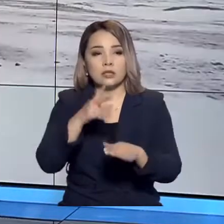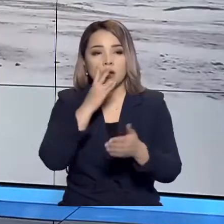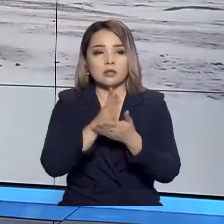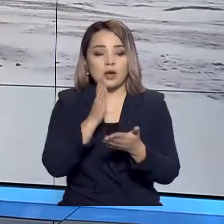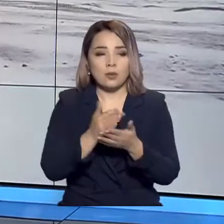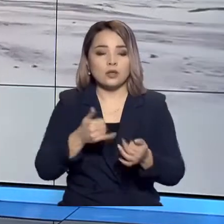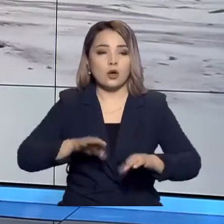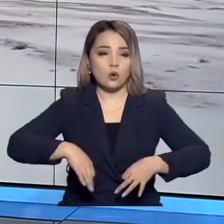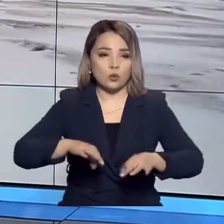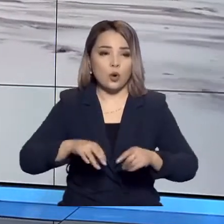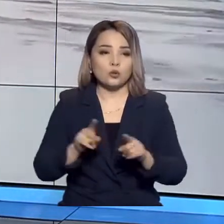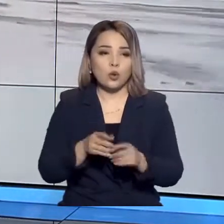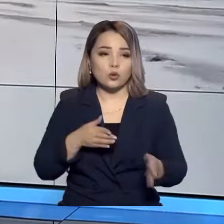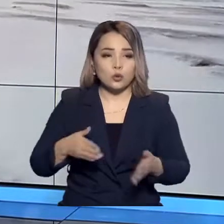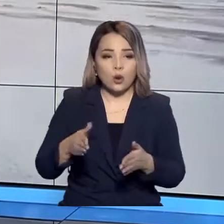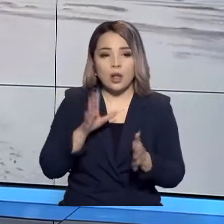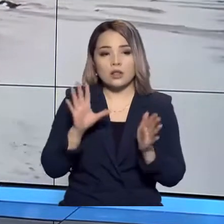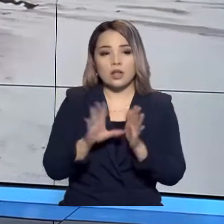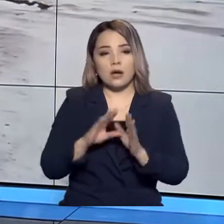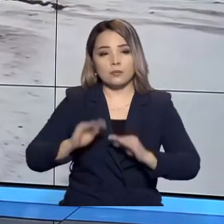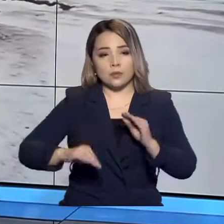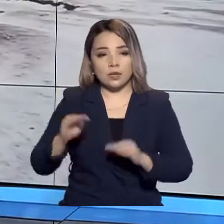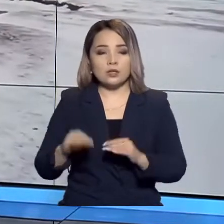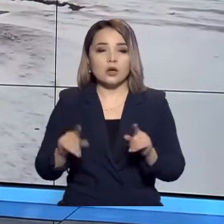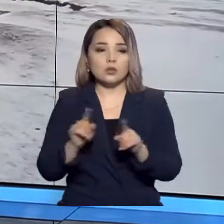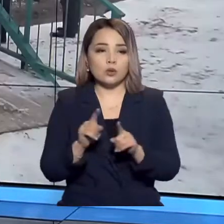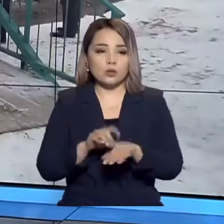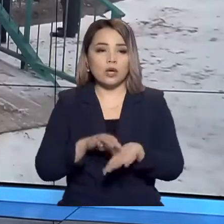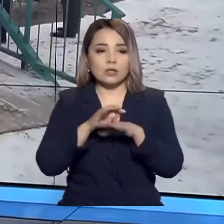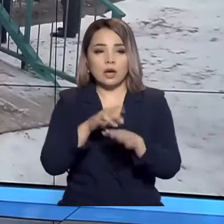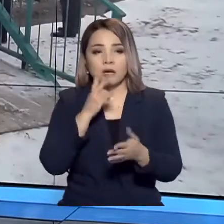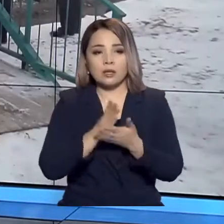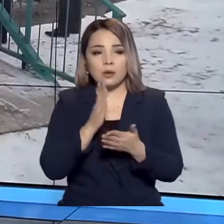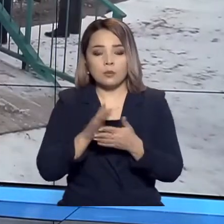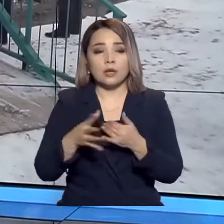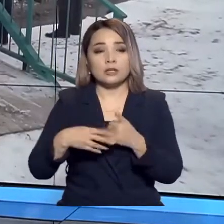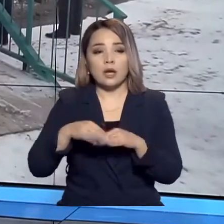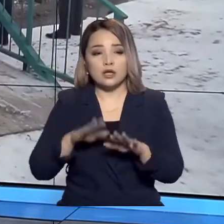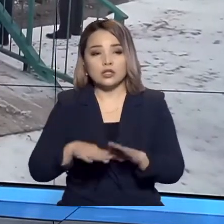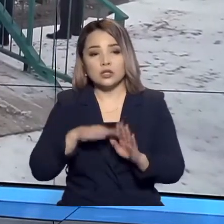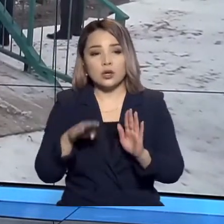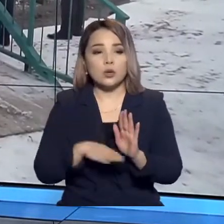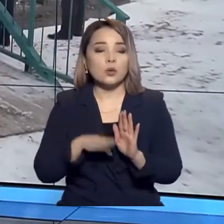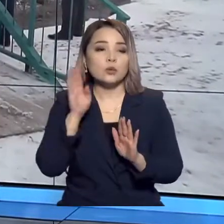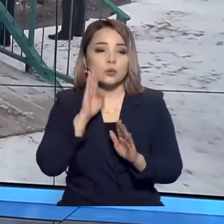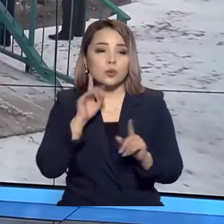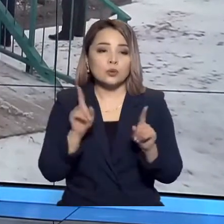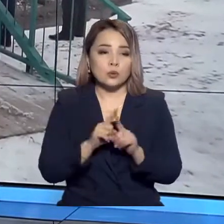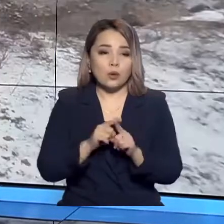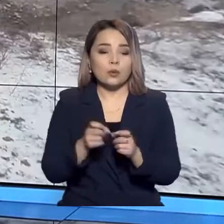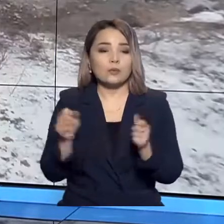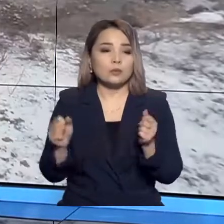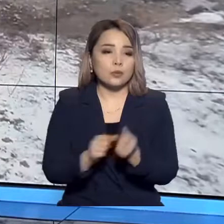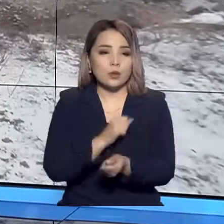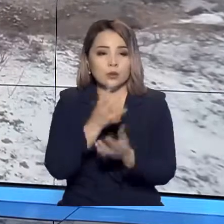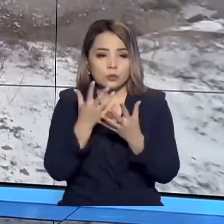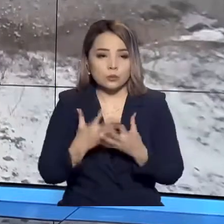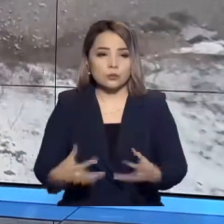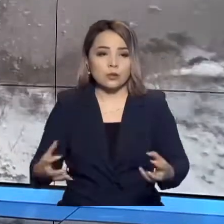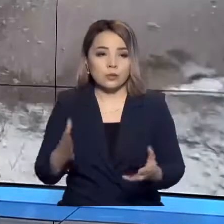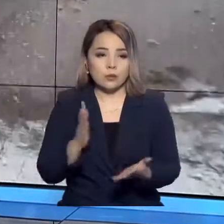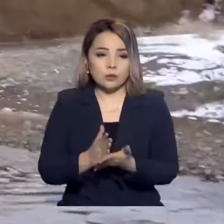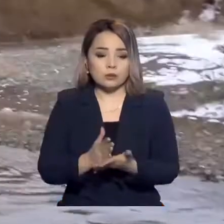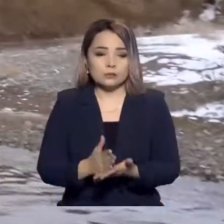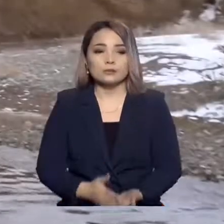маңыздағы автокөлік жолы мен электр бағаналарының іргесіне жеткен. Елді мекенде жерасты суы да тартылып барады.